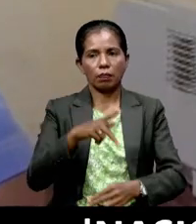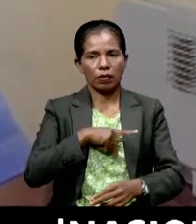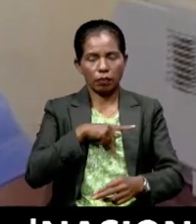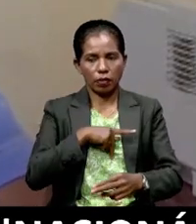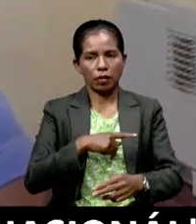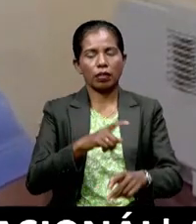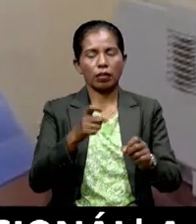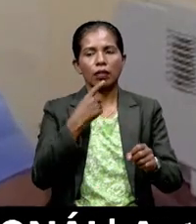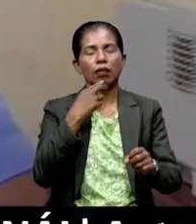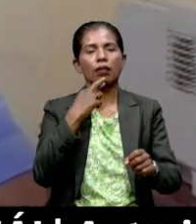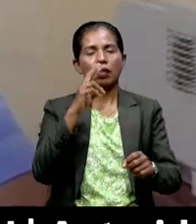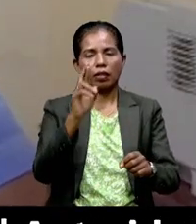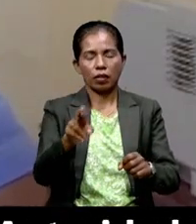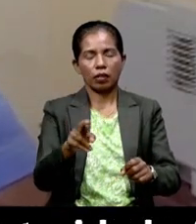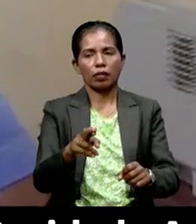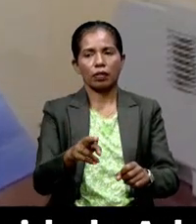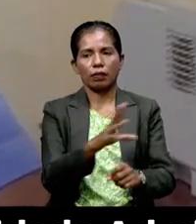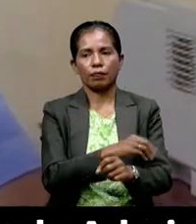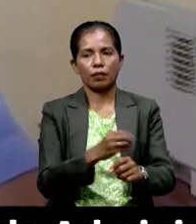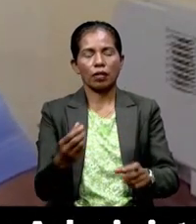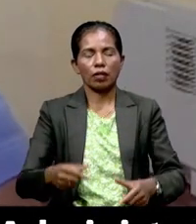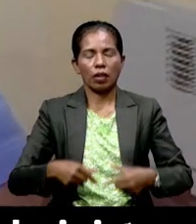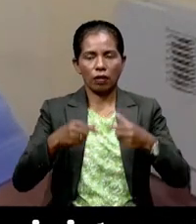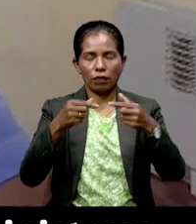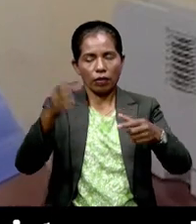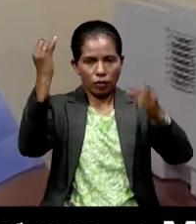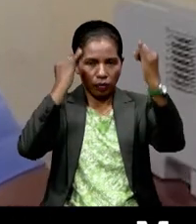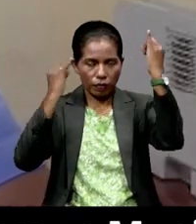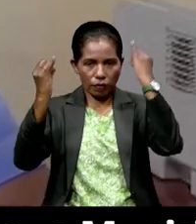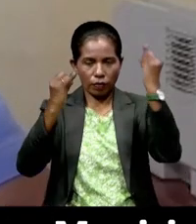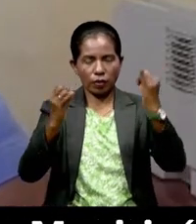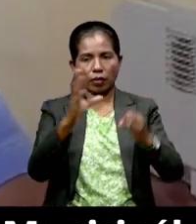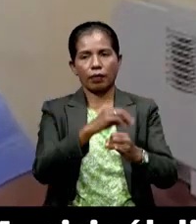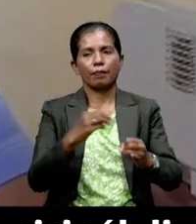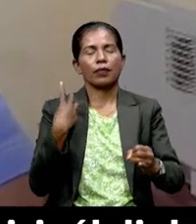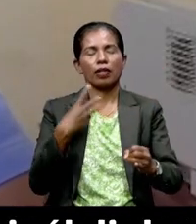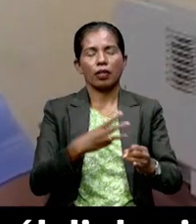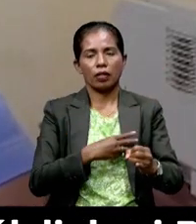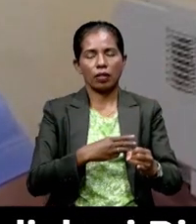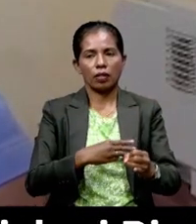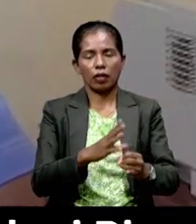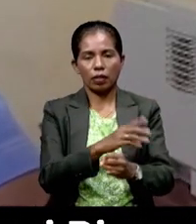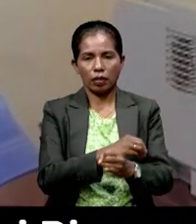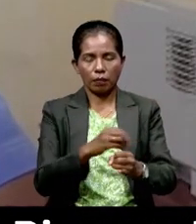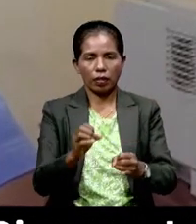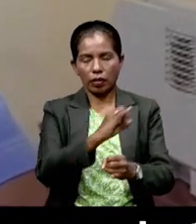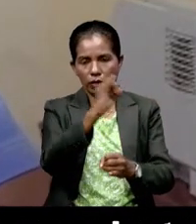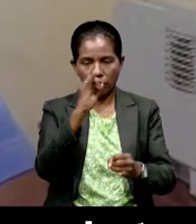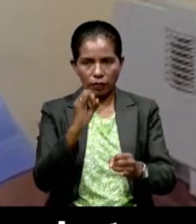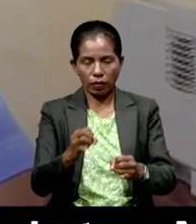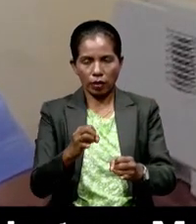Nia te hatan rasi, pois momento in sira fornese informasaun it lor indica kera, ya ita identifica